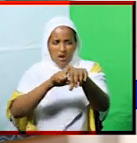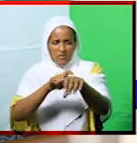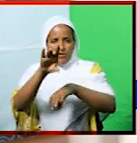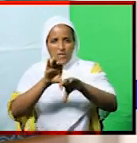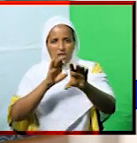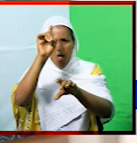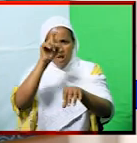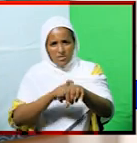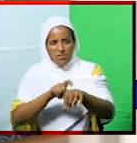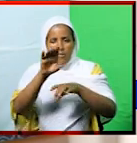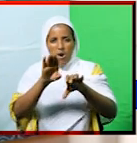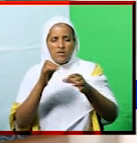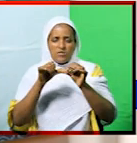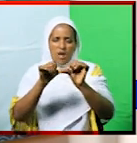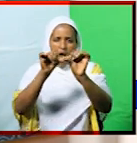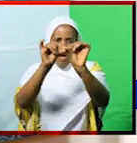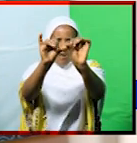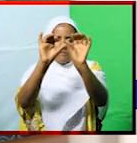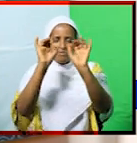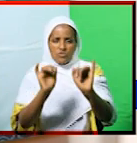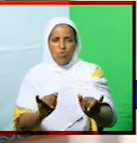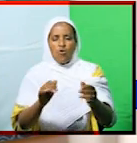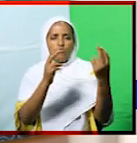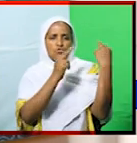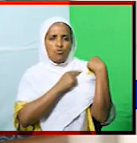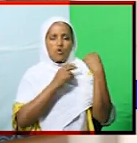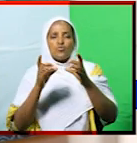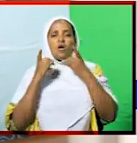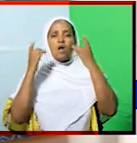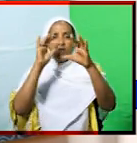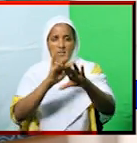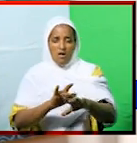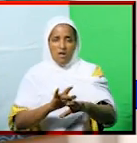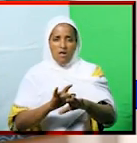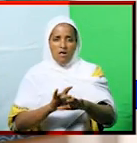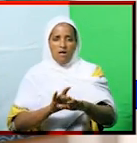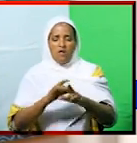ይታወቃል። ሊፈውስ ባለመቻሉ ይደጋገማልና የክርስቶስ ግን ፈውሱ ሕያው ነውና